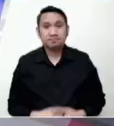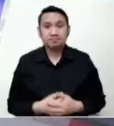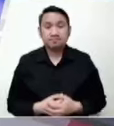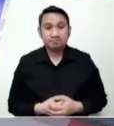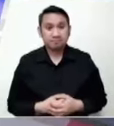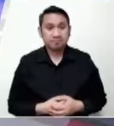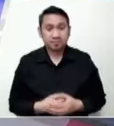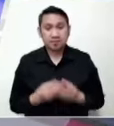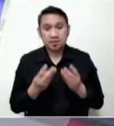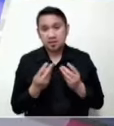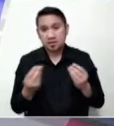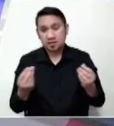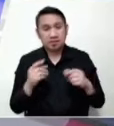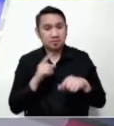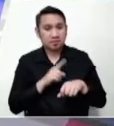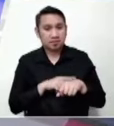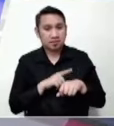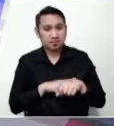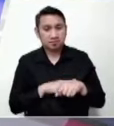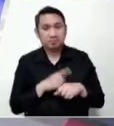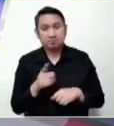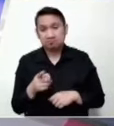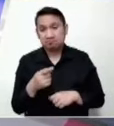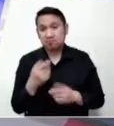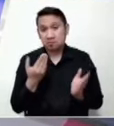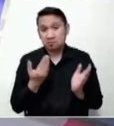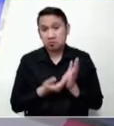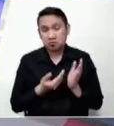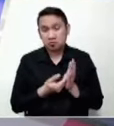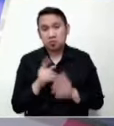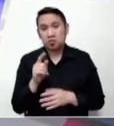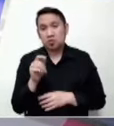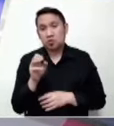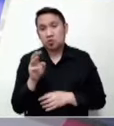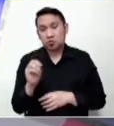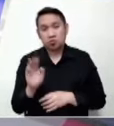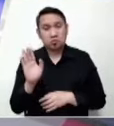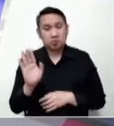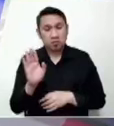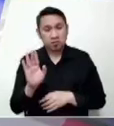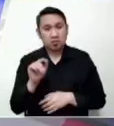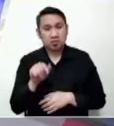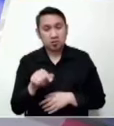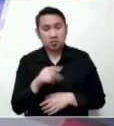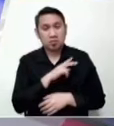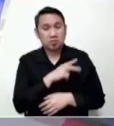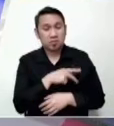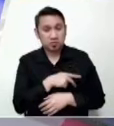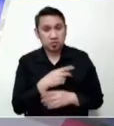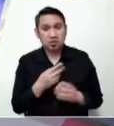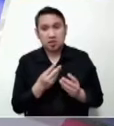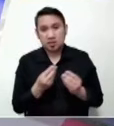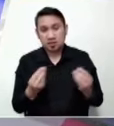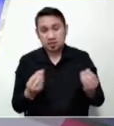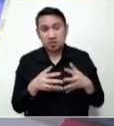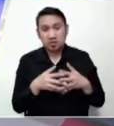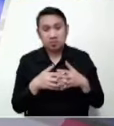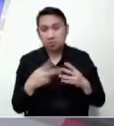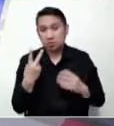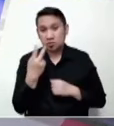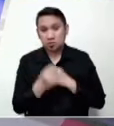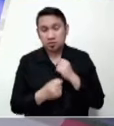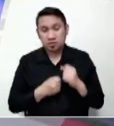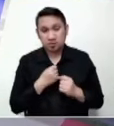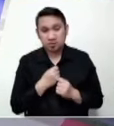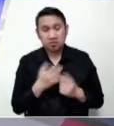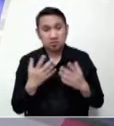takes time. Patunay daw dyan si Tom Rodriguez na ibinahagi ang kanyang emotional healing journey sa Amerika for more than 2 years